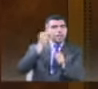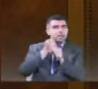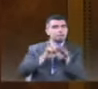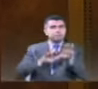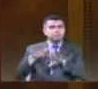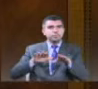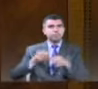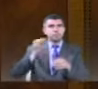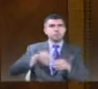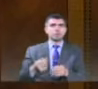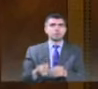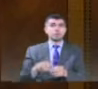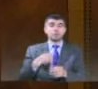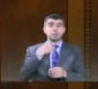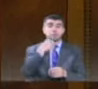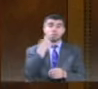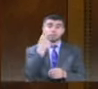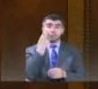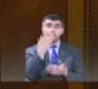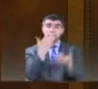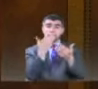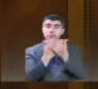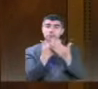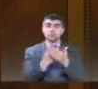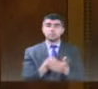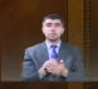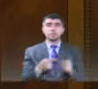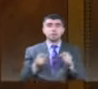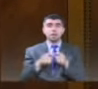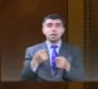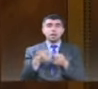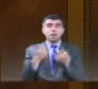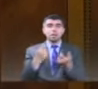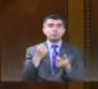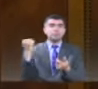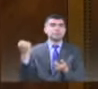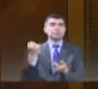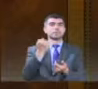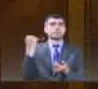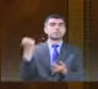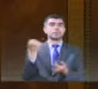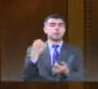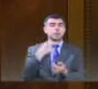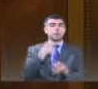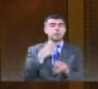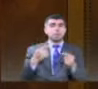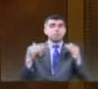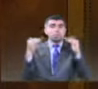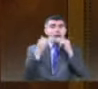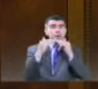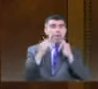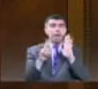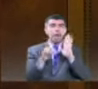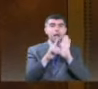المغرب، ولكن ما يلاحظ علينا اليوم هو التأخر الكبير في ملائمة تشريعاتنا